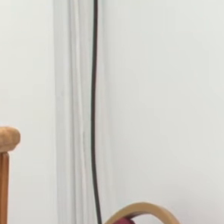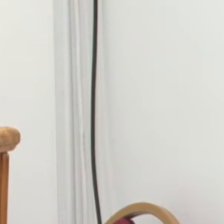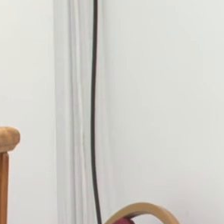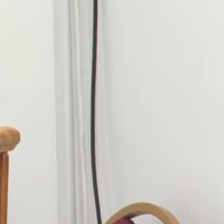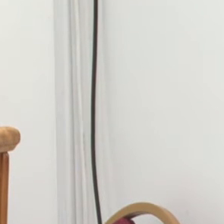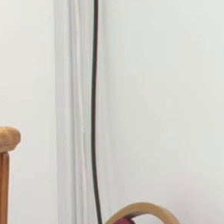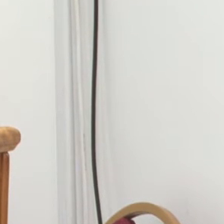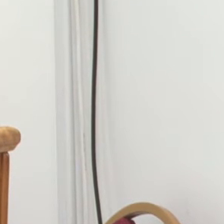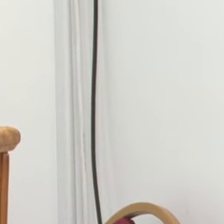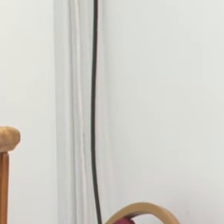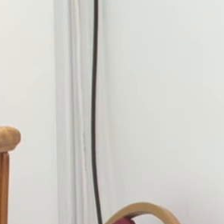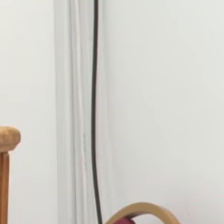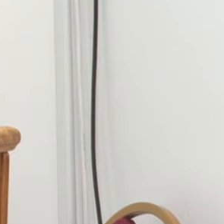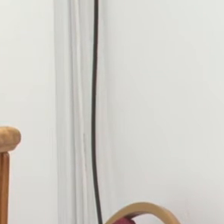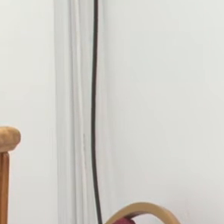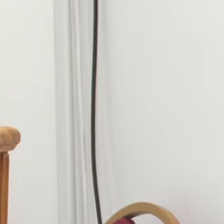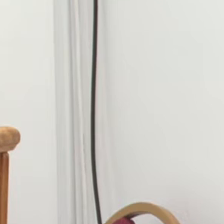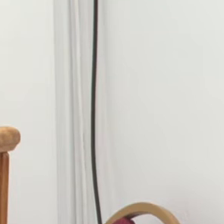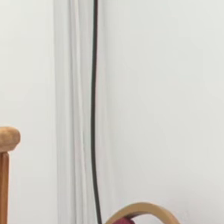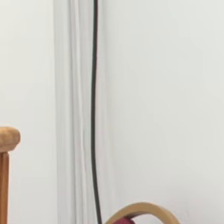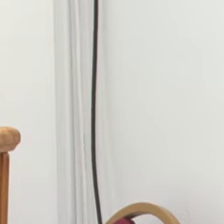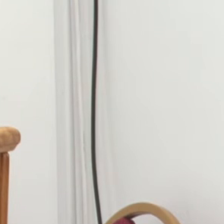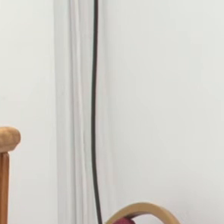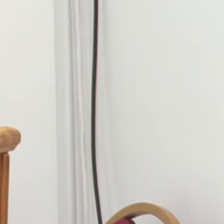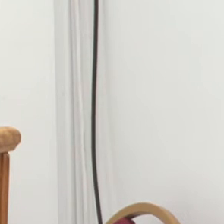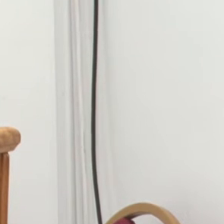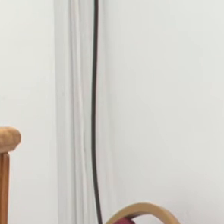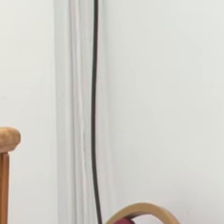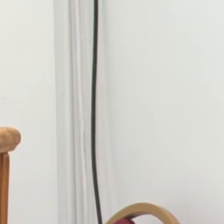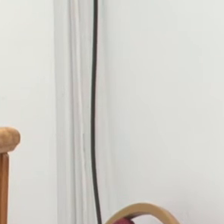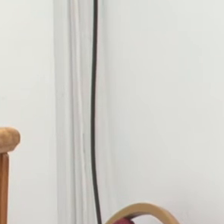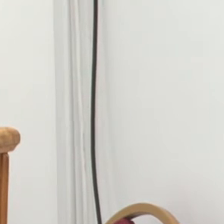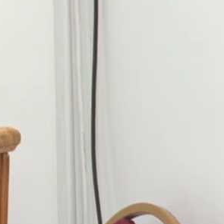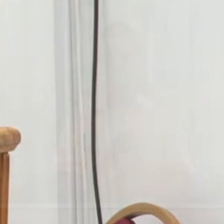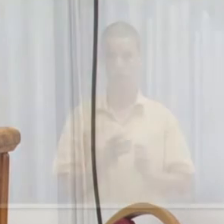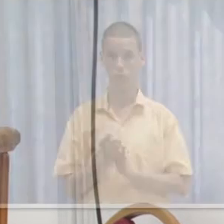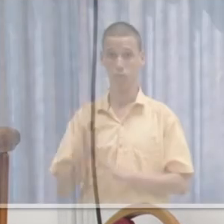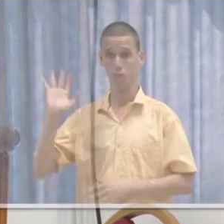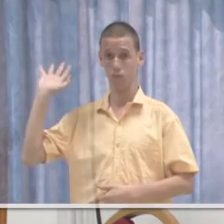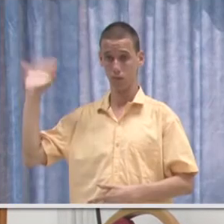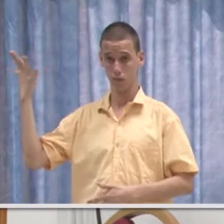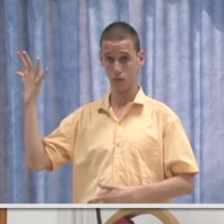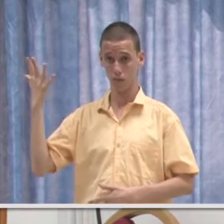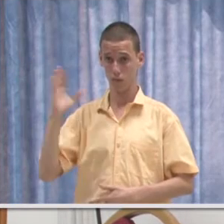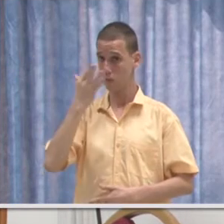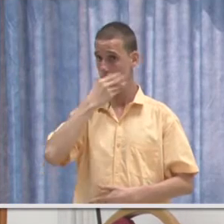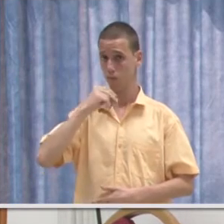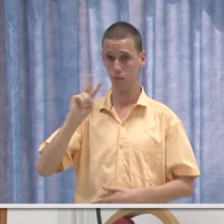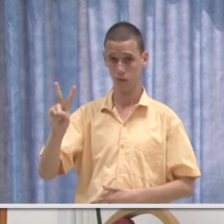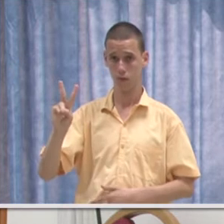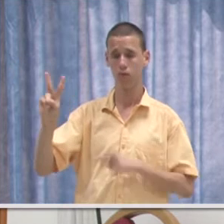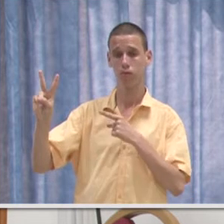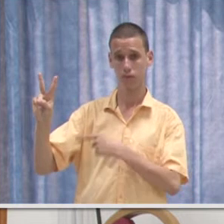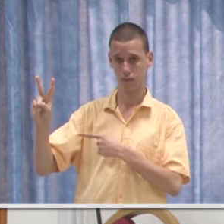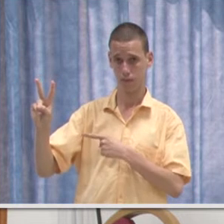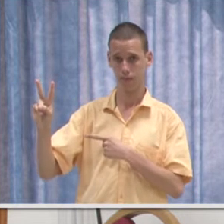90 du monde en quarantaine. Nous avons 80 du monde côté Bajaya Hotel, sa facilité qui nous peut servir